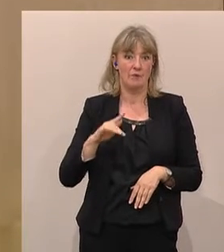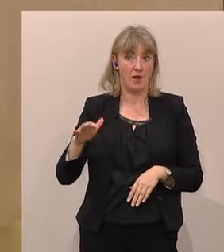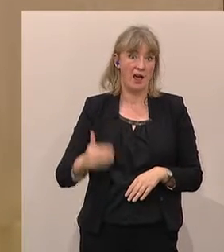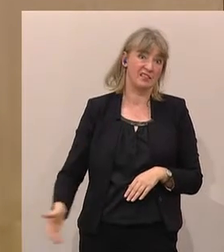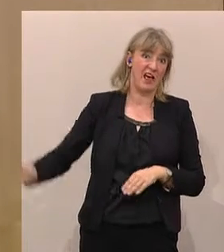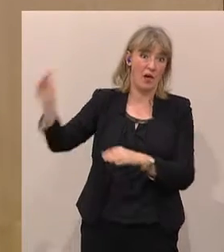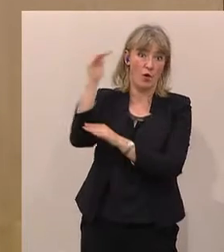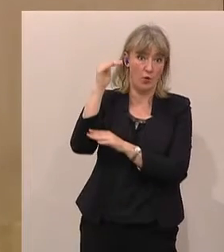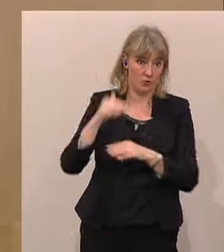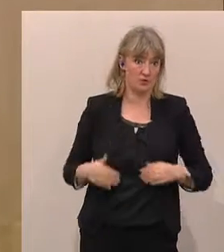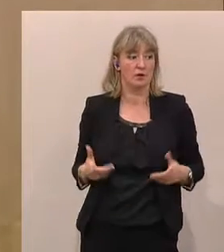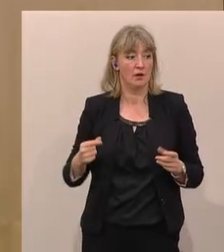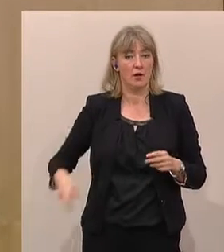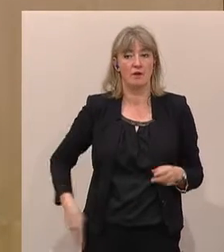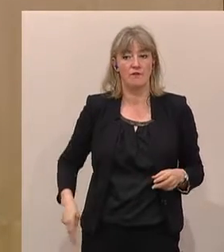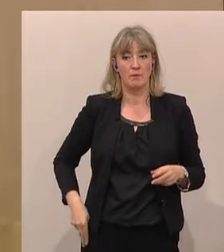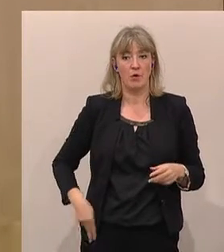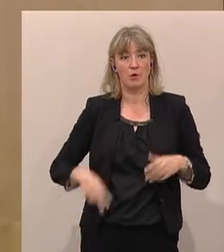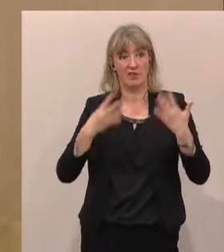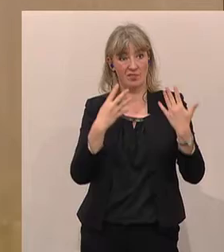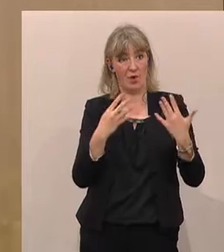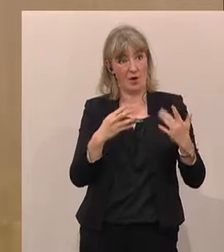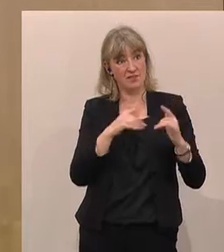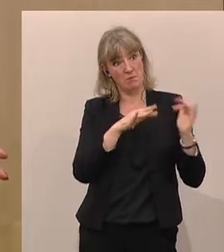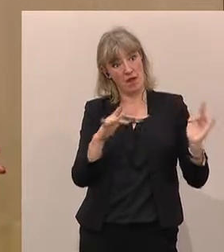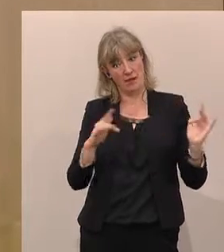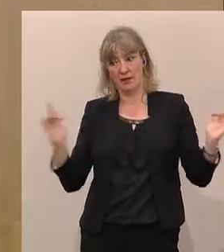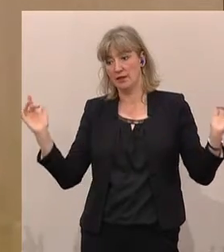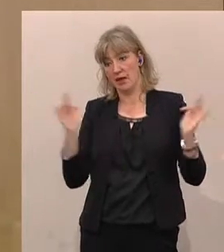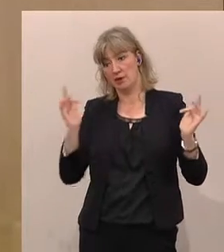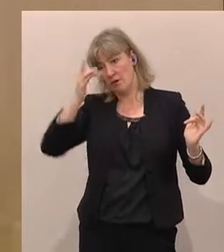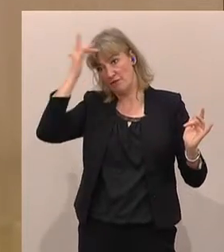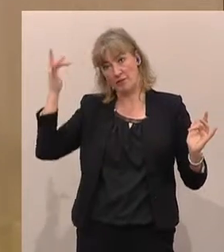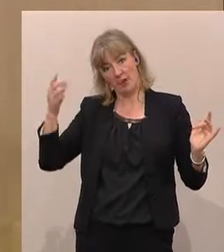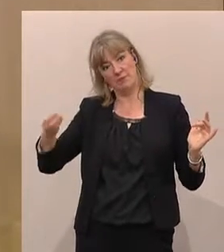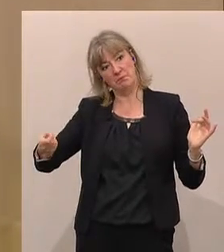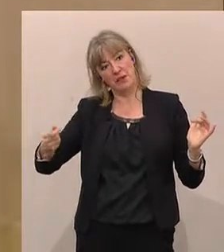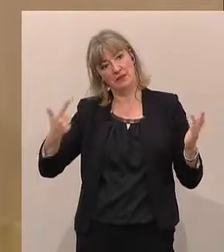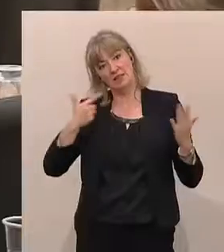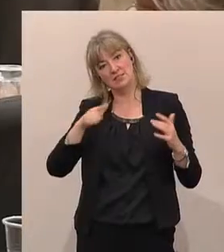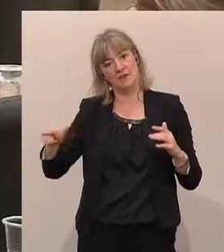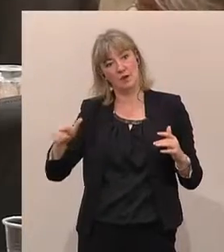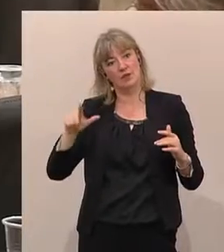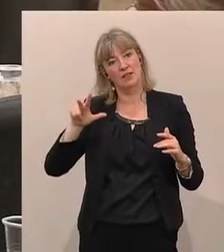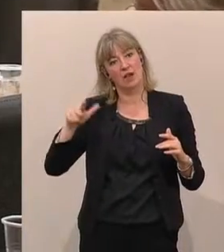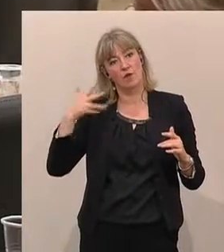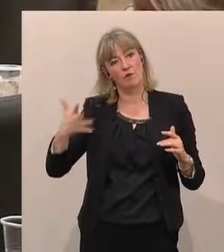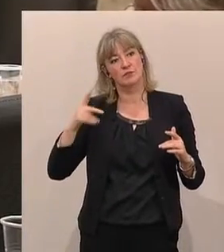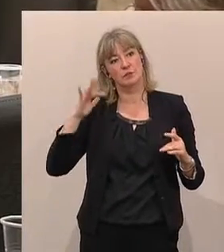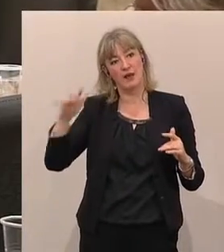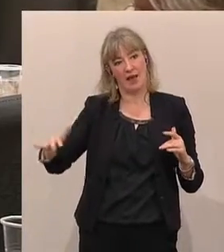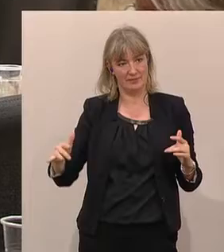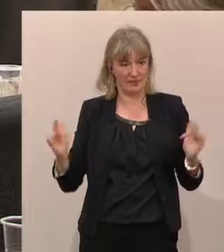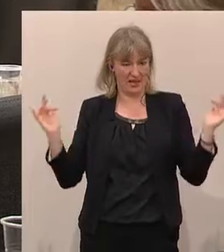erhöht. Einem Vermögen von 90 Milliarden stehen Fremdmittel in der Höhe von 253